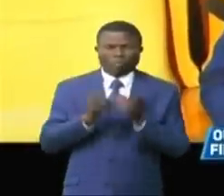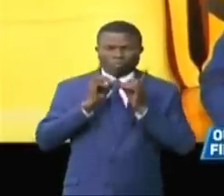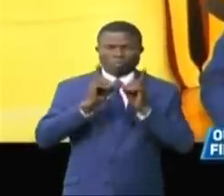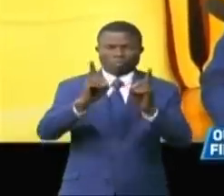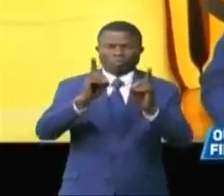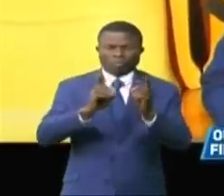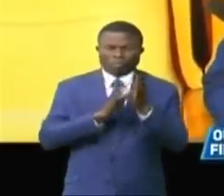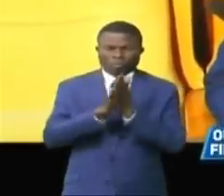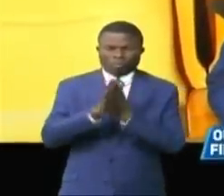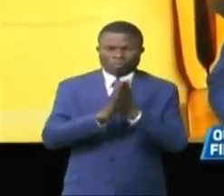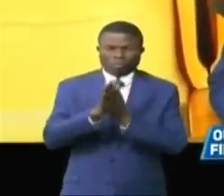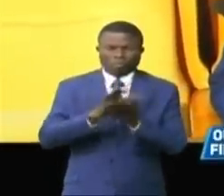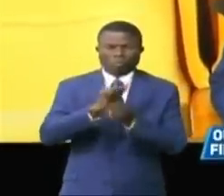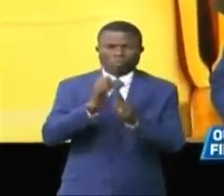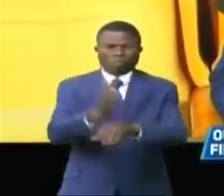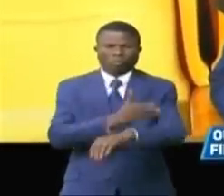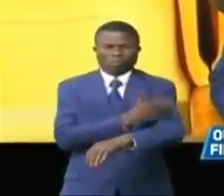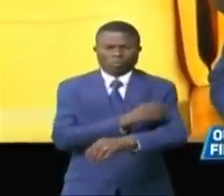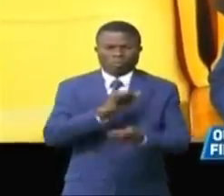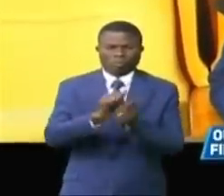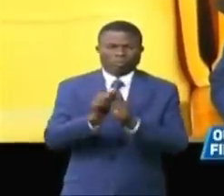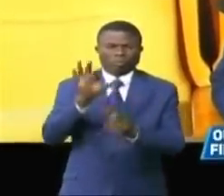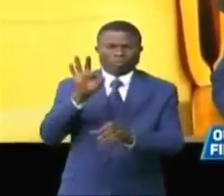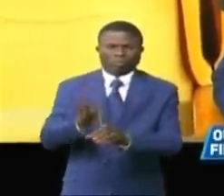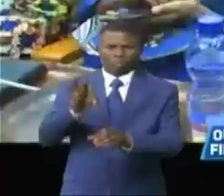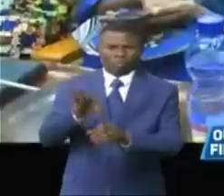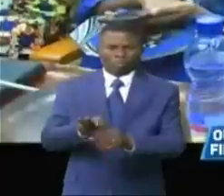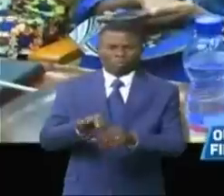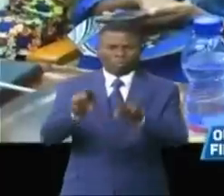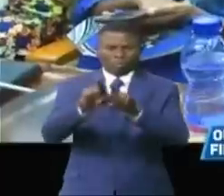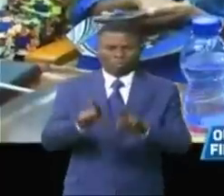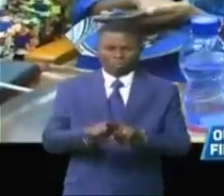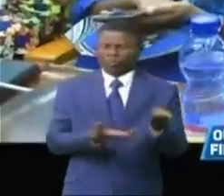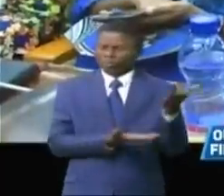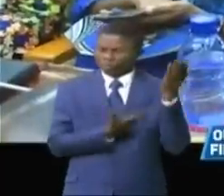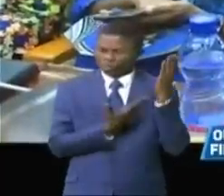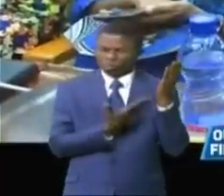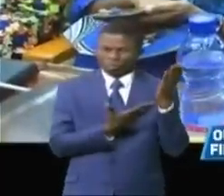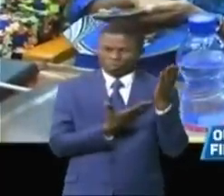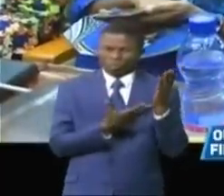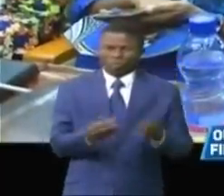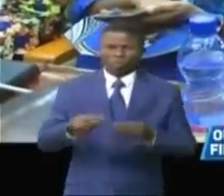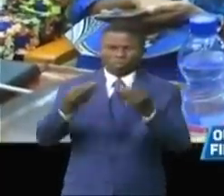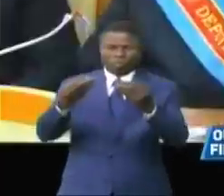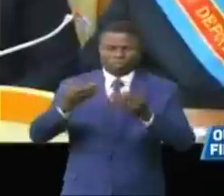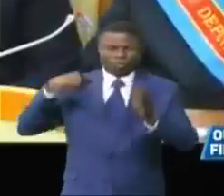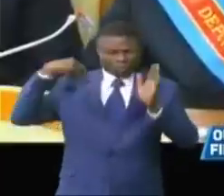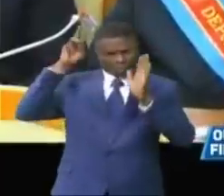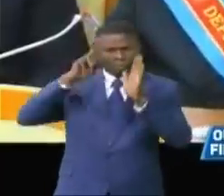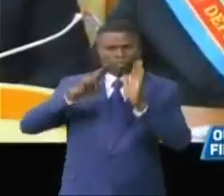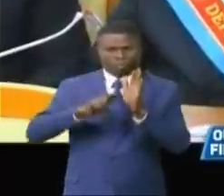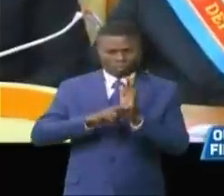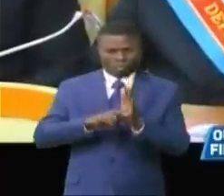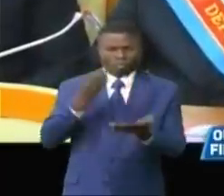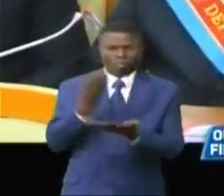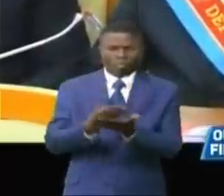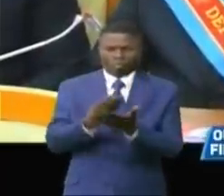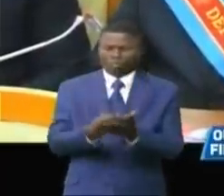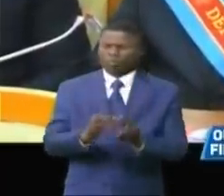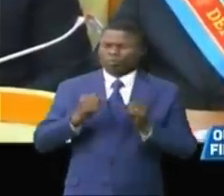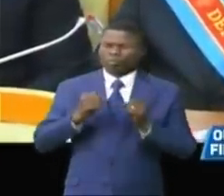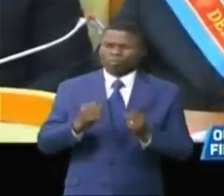axé sur l'évolution du processus électoral et sur la nécessité de doter le gouvernement d'un budget